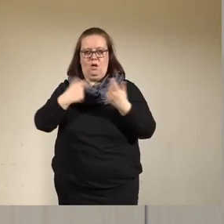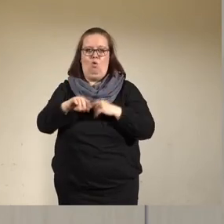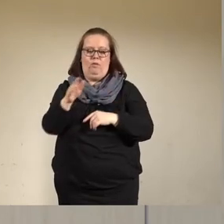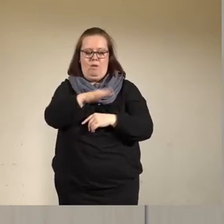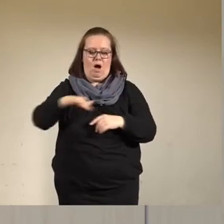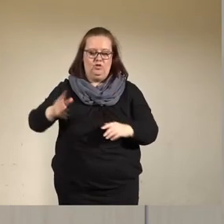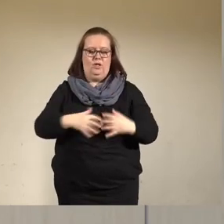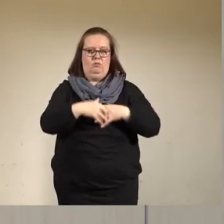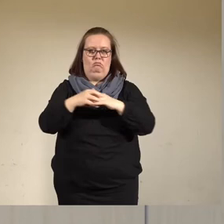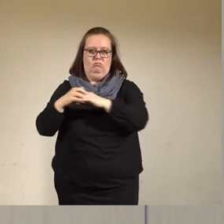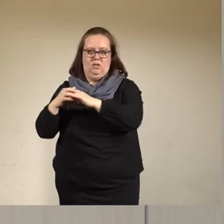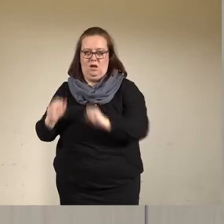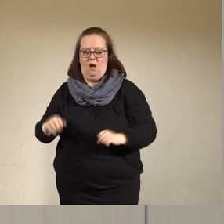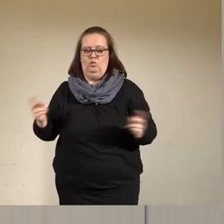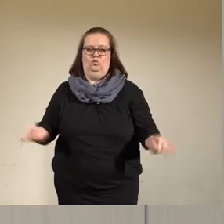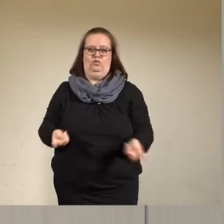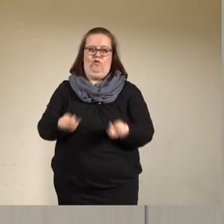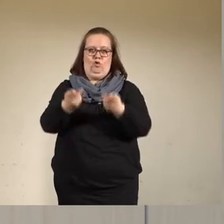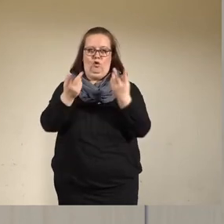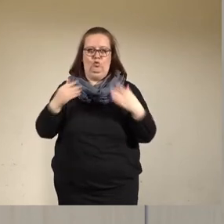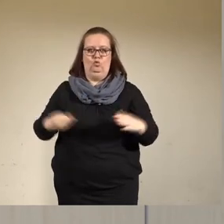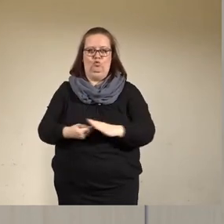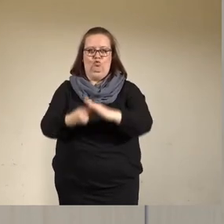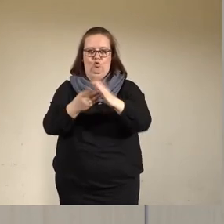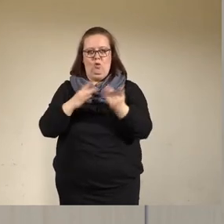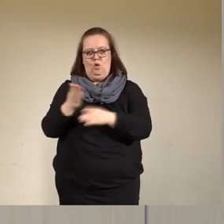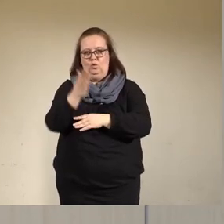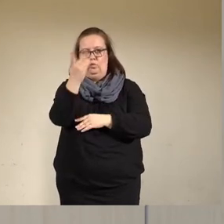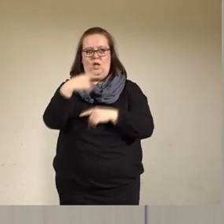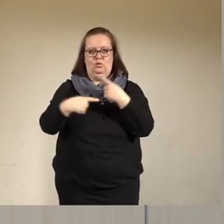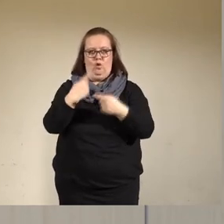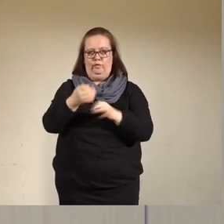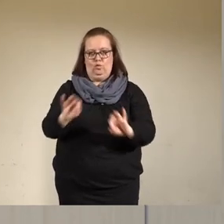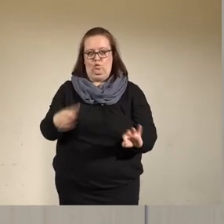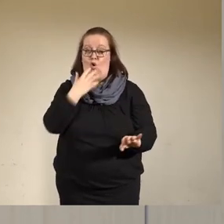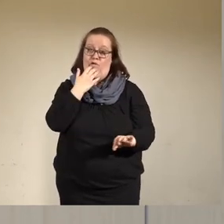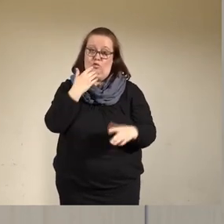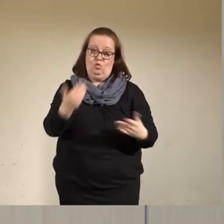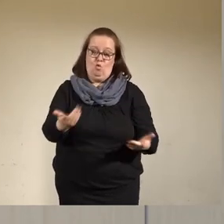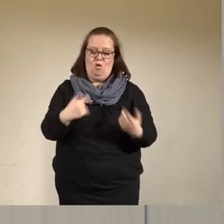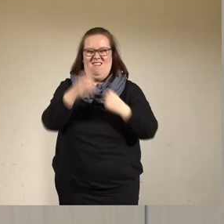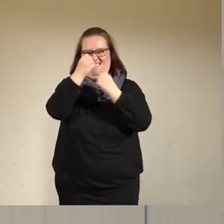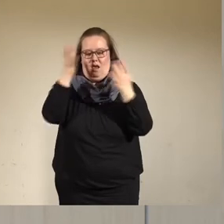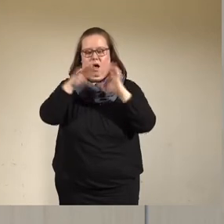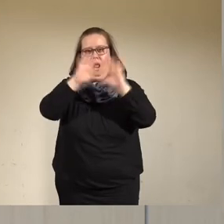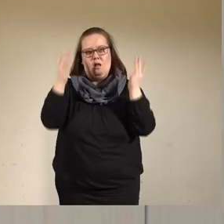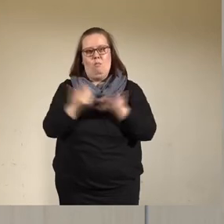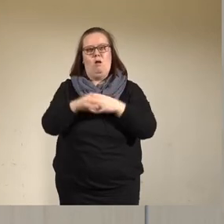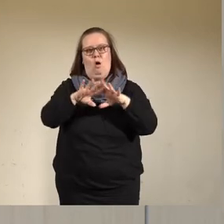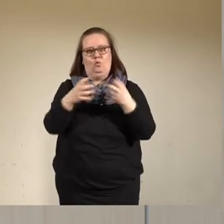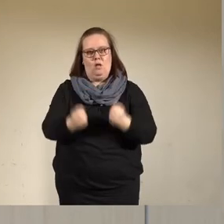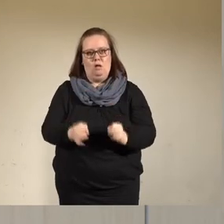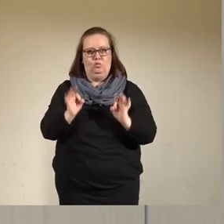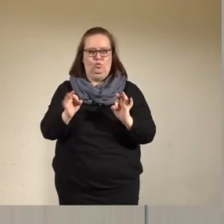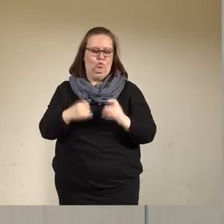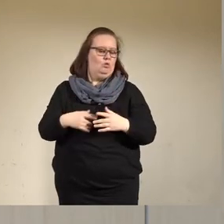Branchen schnell wieder auf die Beine kommen und entsprechend dort auch in der Zukunft wieder alles rund läuft. In Summe bleibt, wir haben einen realistischen Haushalt, mutig